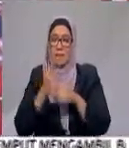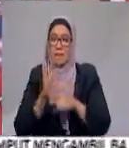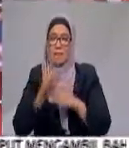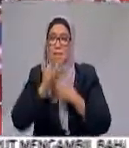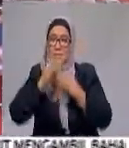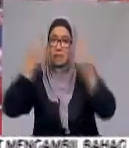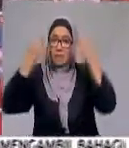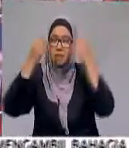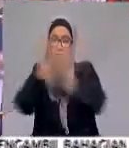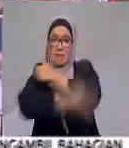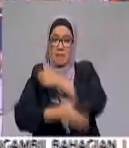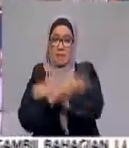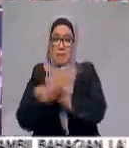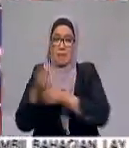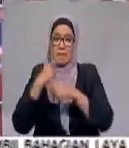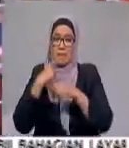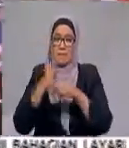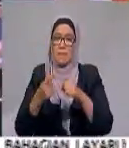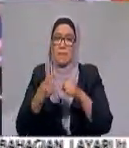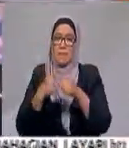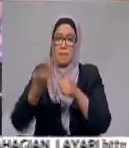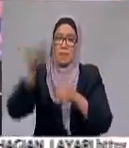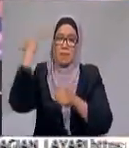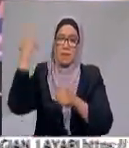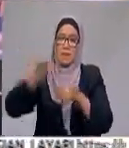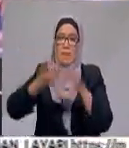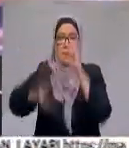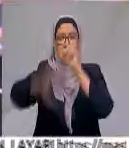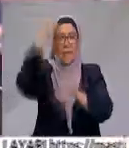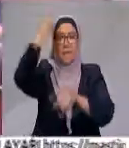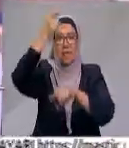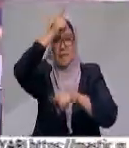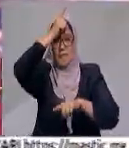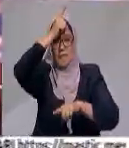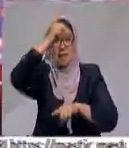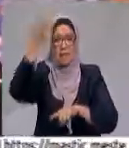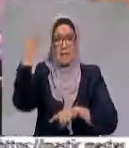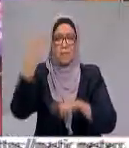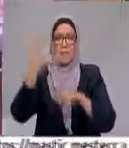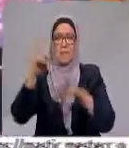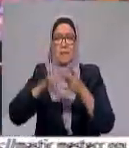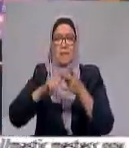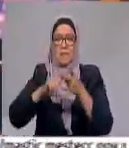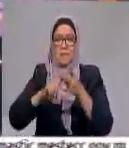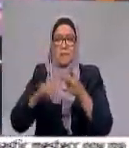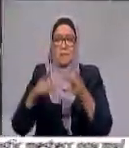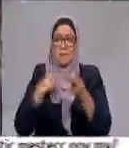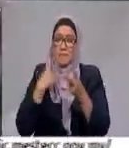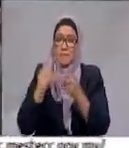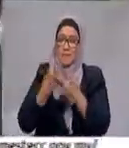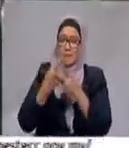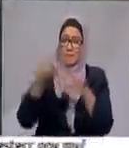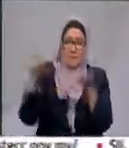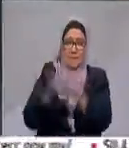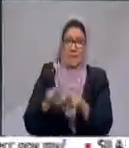dalam saingan di kejuaraan Touring Car Jerman Jun lalu dan podium kedua di cabaran Honda Junior juga di Jerman pada September.